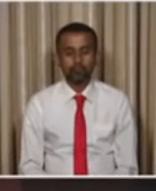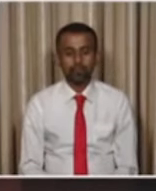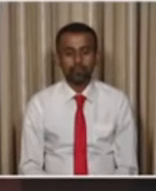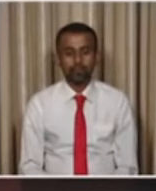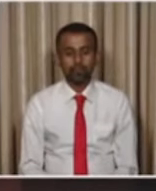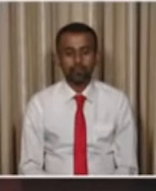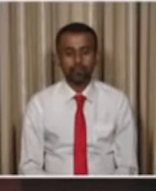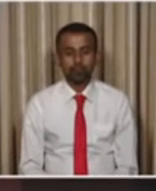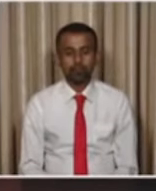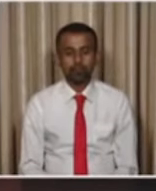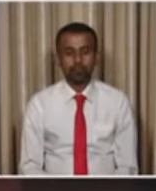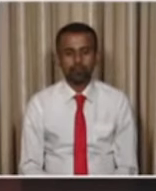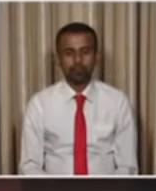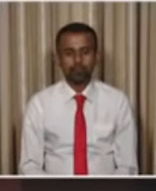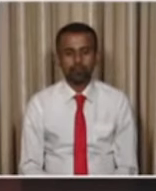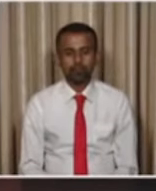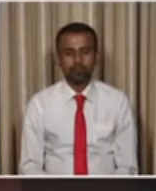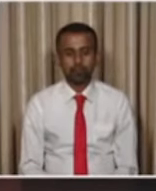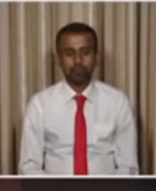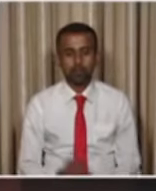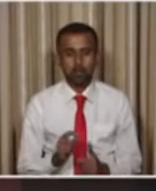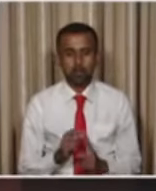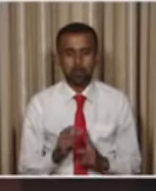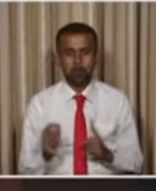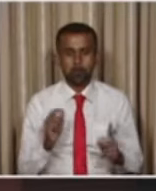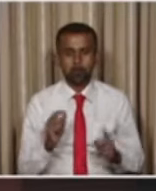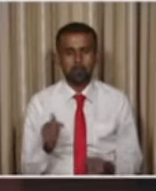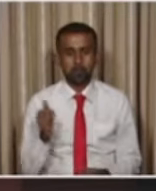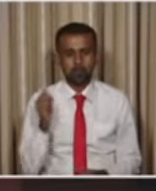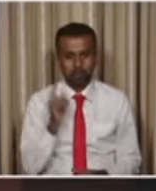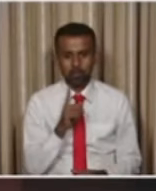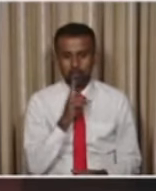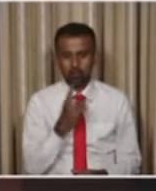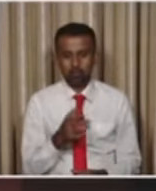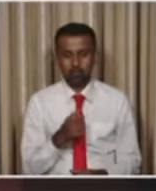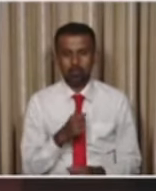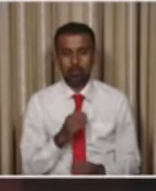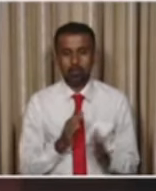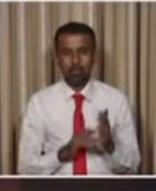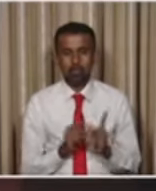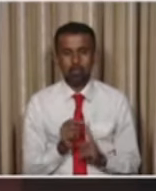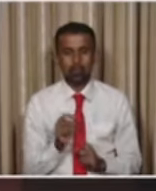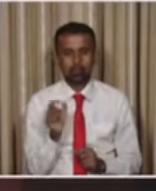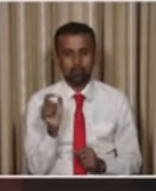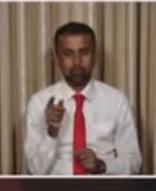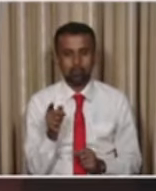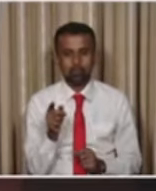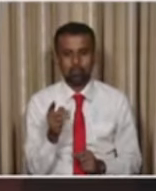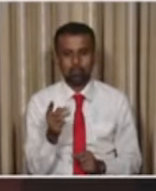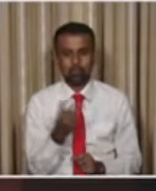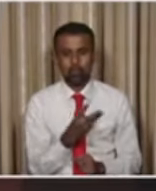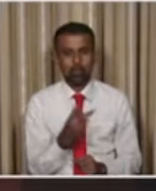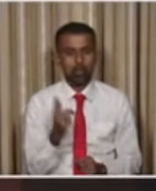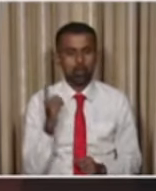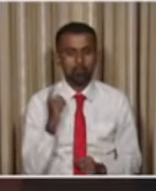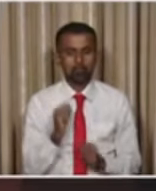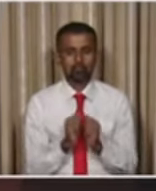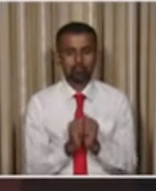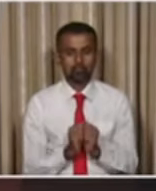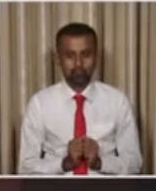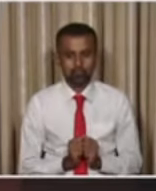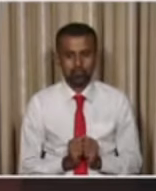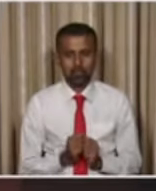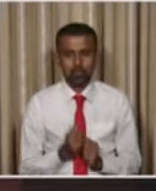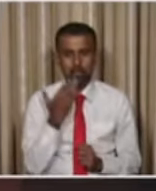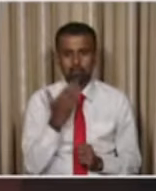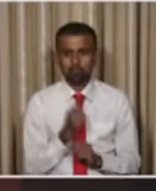විශේෂයෙන්ම මම මේක පාර්ලිමේන්තුවේ මතු කරා. රාජ්‍ය අමාත්‍යතුමා, අර ත්‍රිවිධ හමුදාවේ සේවයේ නියුතු